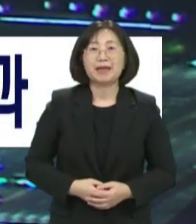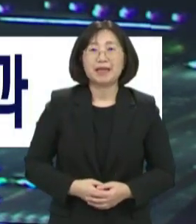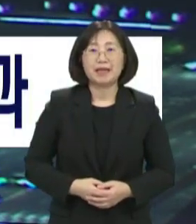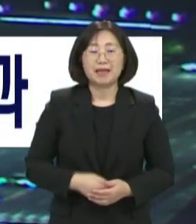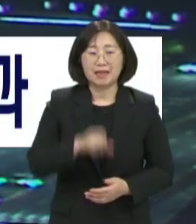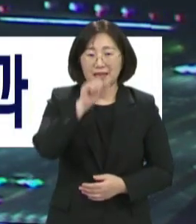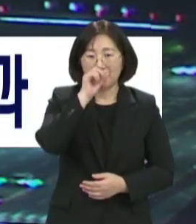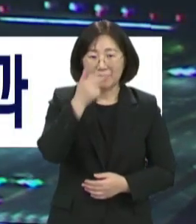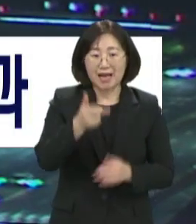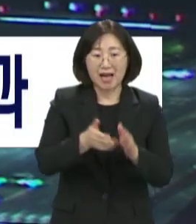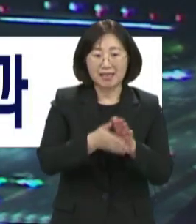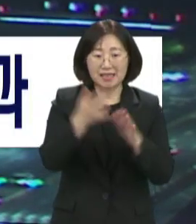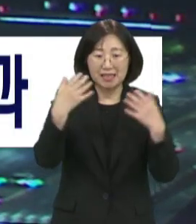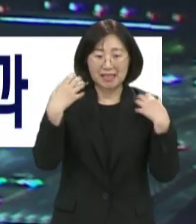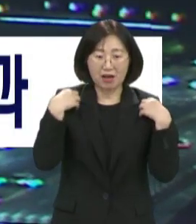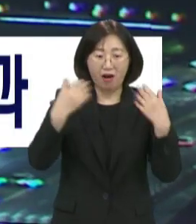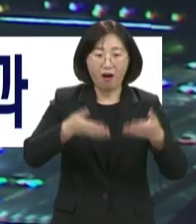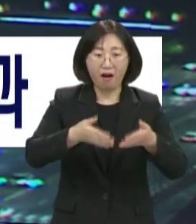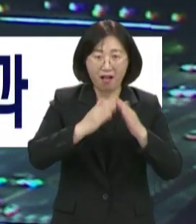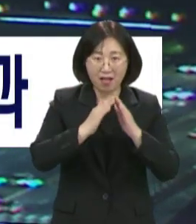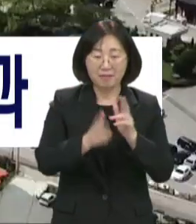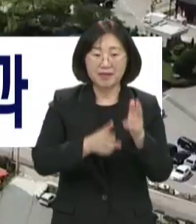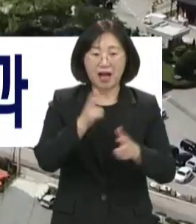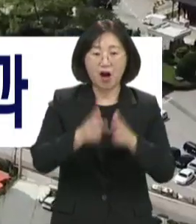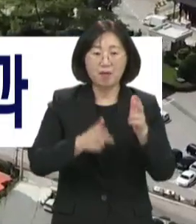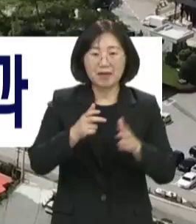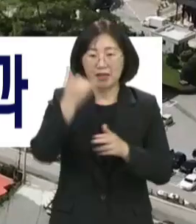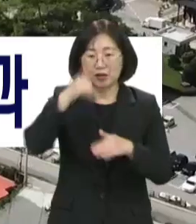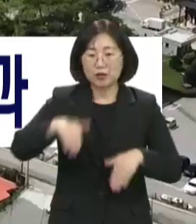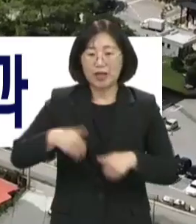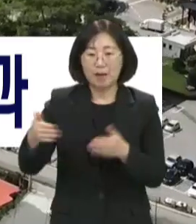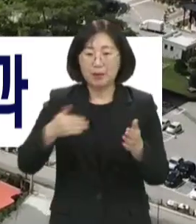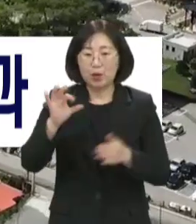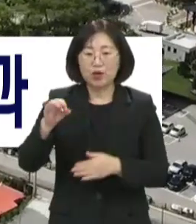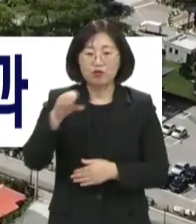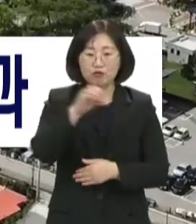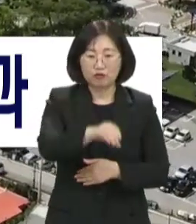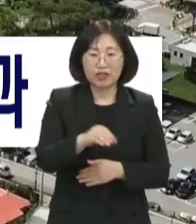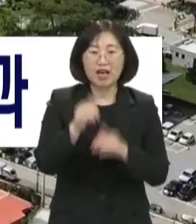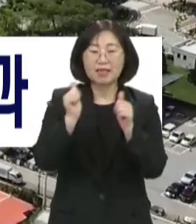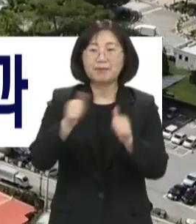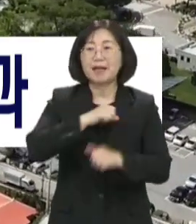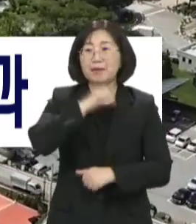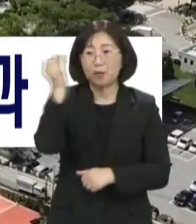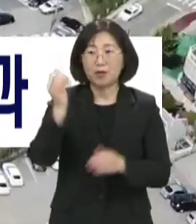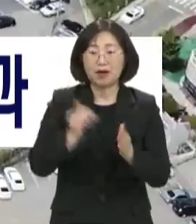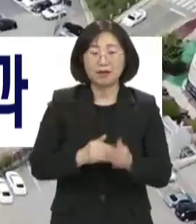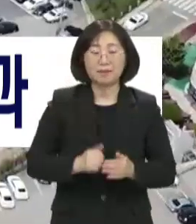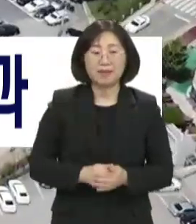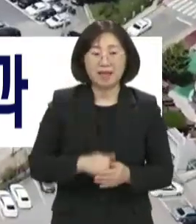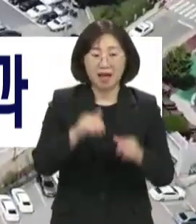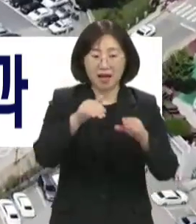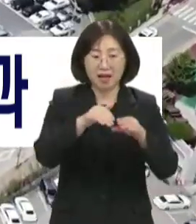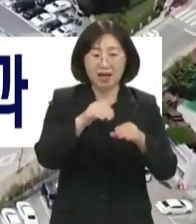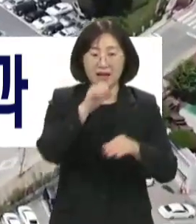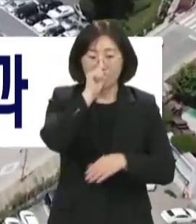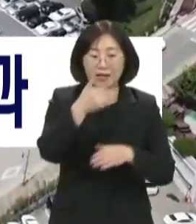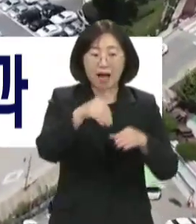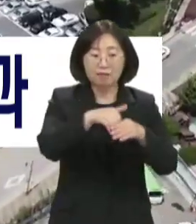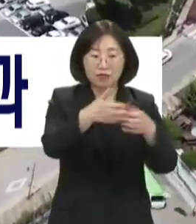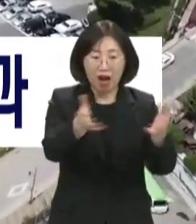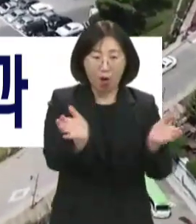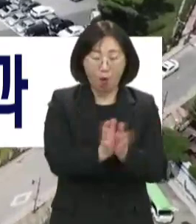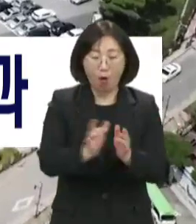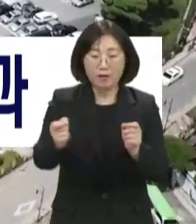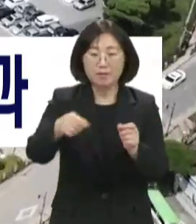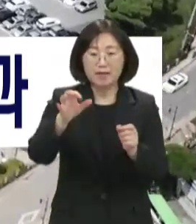서산시 세청사 건립사업이 충남도 지방재정투자심사를 통과했습니다. 현 서산문화원 1원 세청사 부지